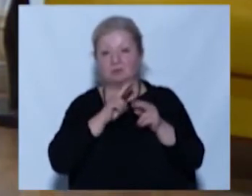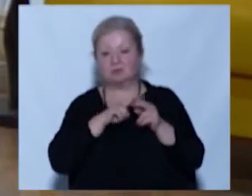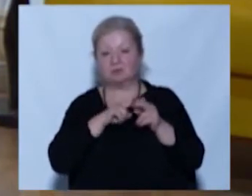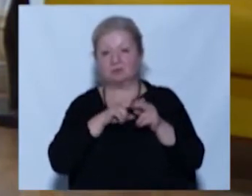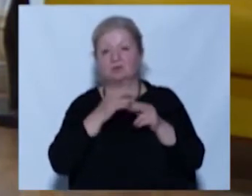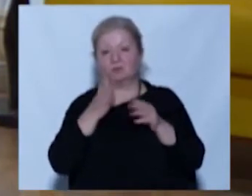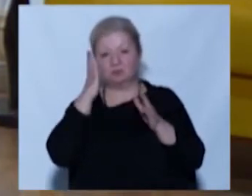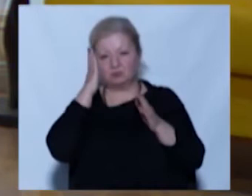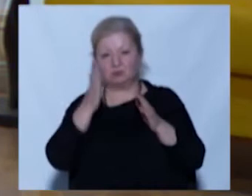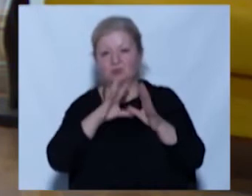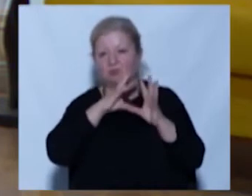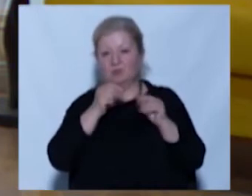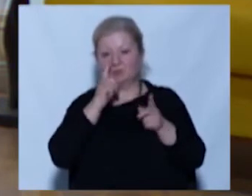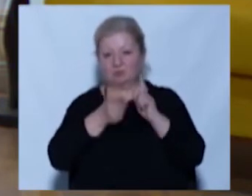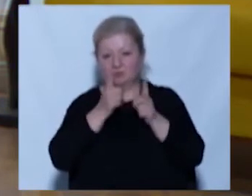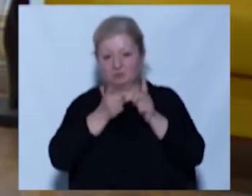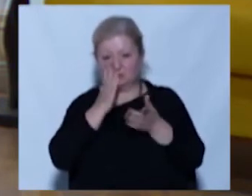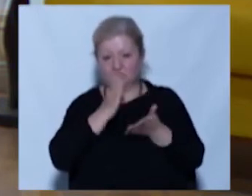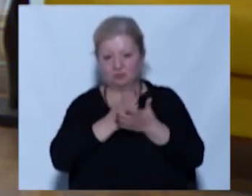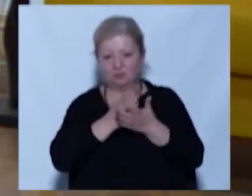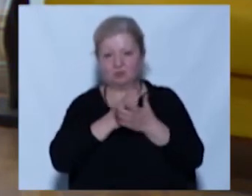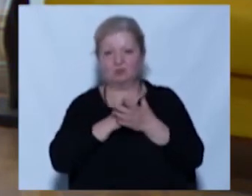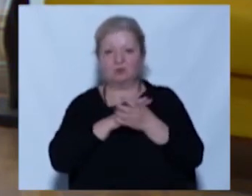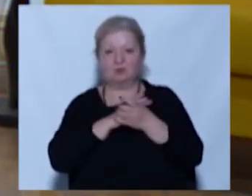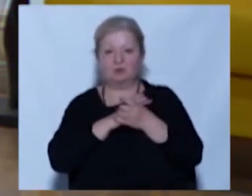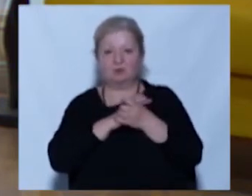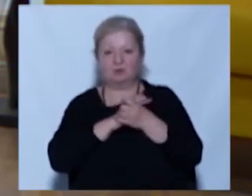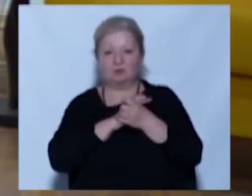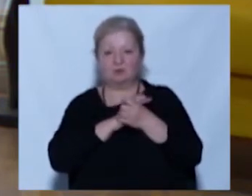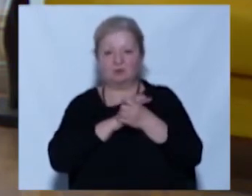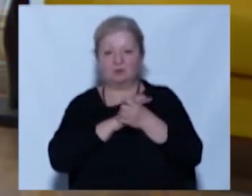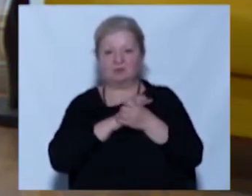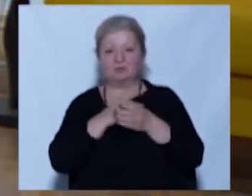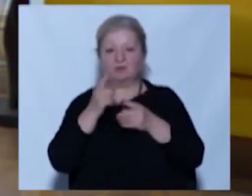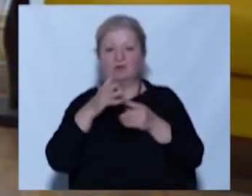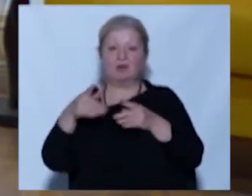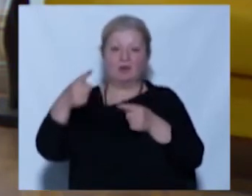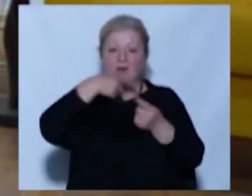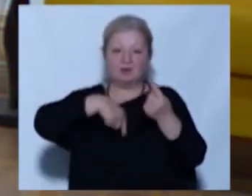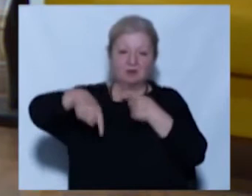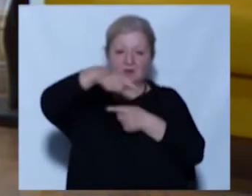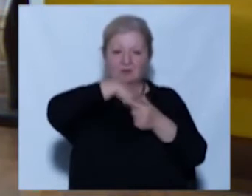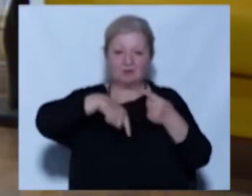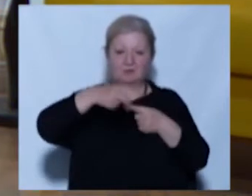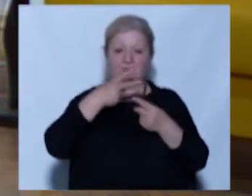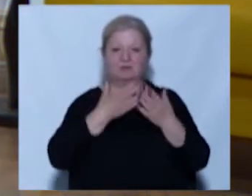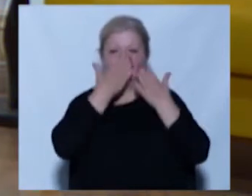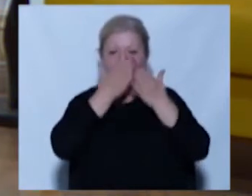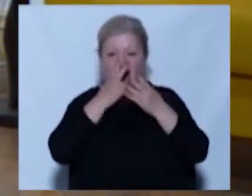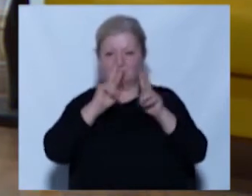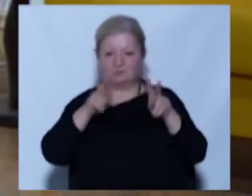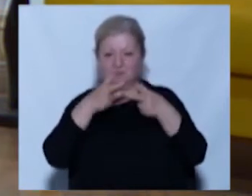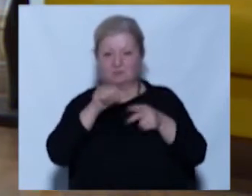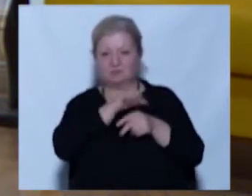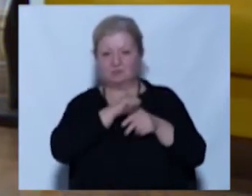რასაკვირველია, სუბიექტური იქნება ეს ყველაფერი, მაინც და მაინც ჯერ ერთმანეთს ნუწაუკითხავთ,